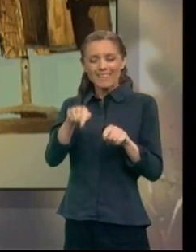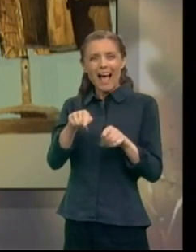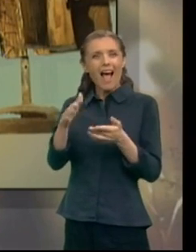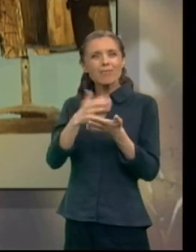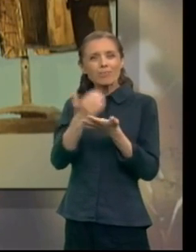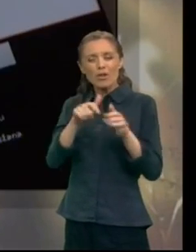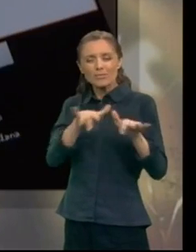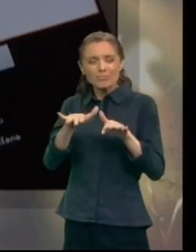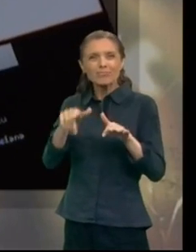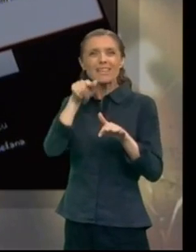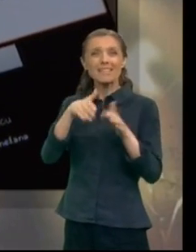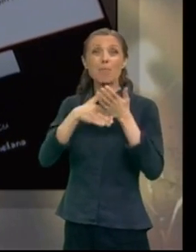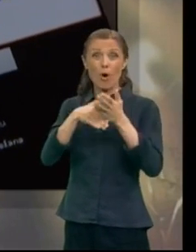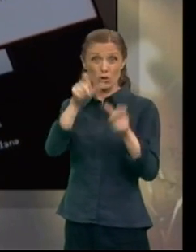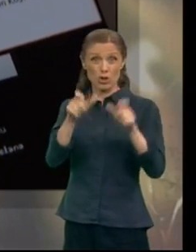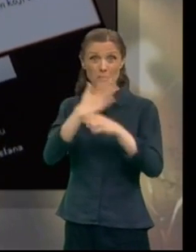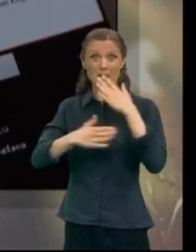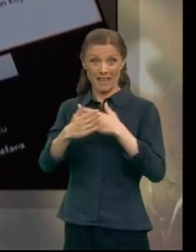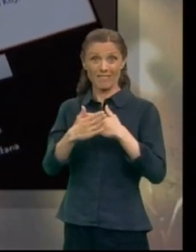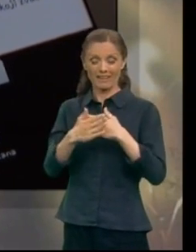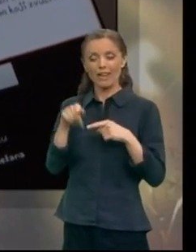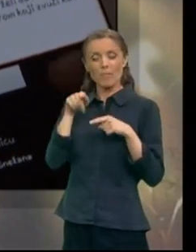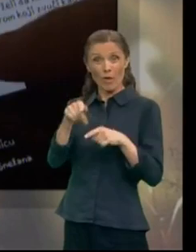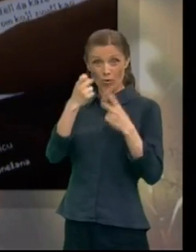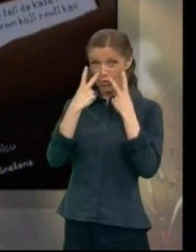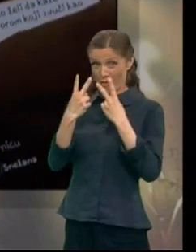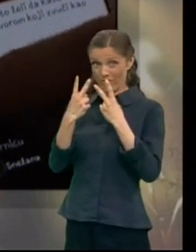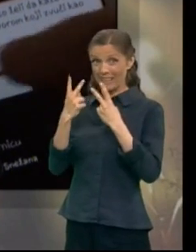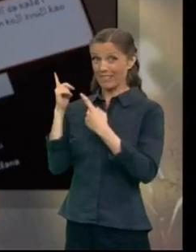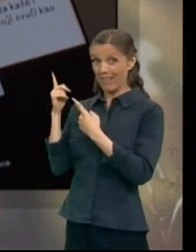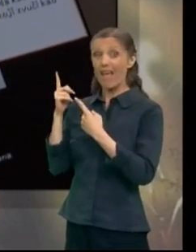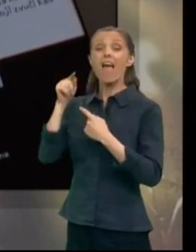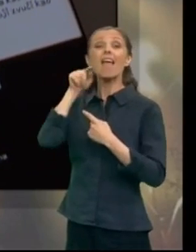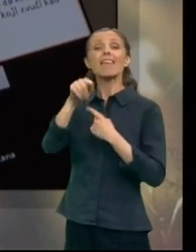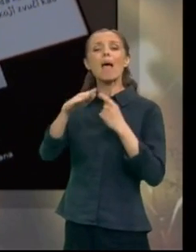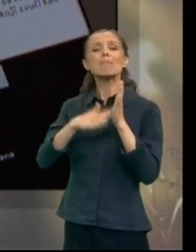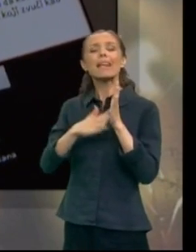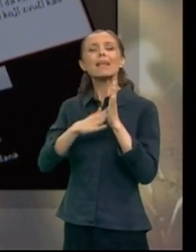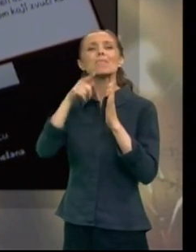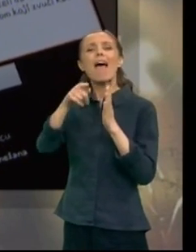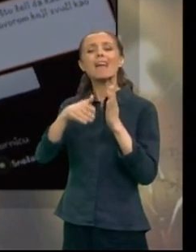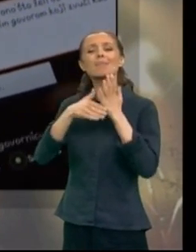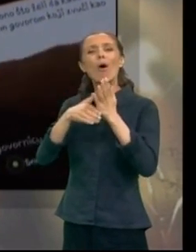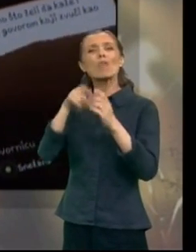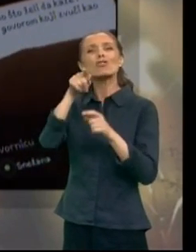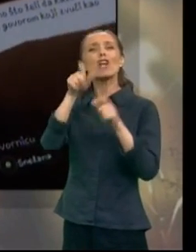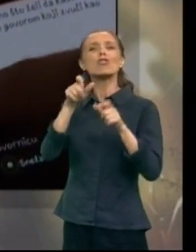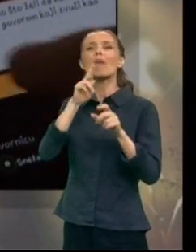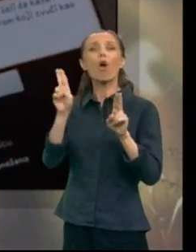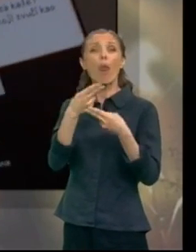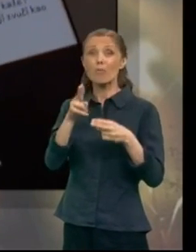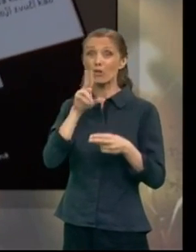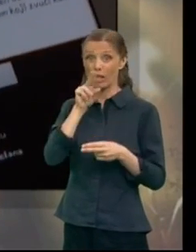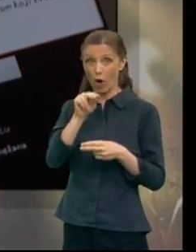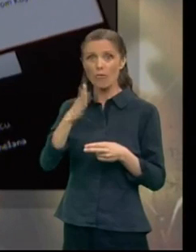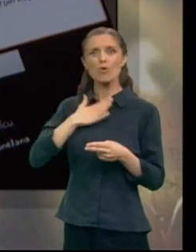sa invaliditetom. Ovo je primjer aplikacije za osobe koje ne mogu da govore, znači oni mogu da napišu na svom